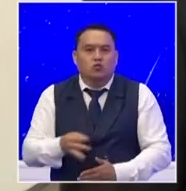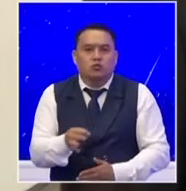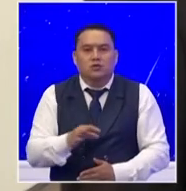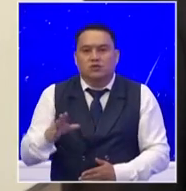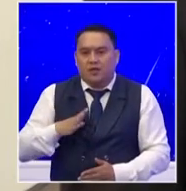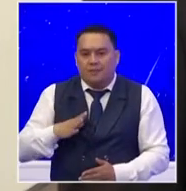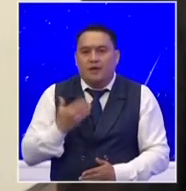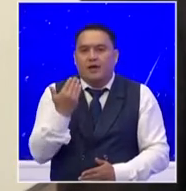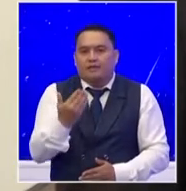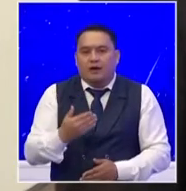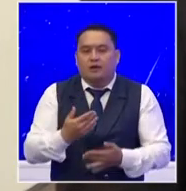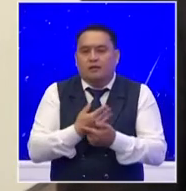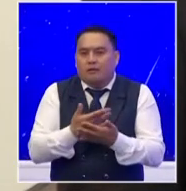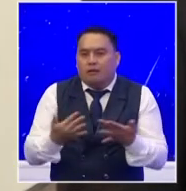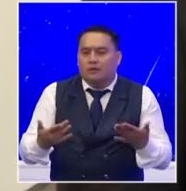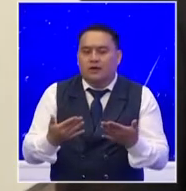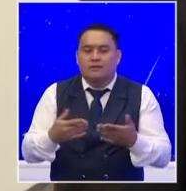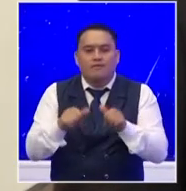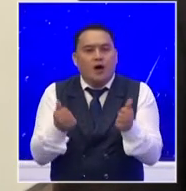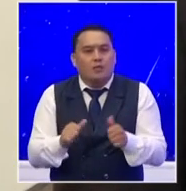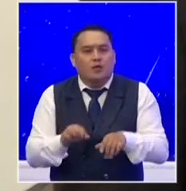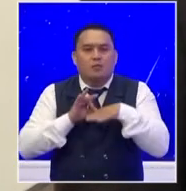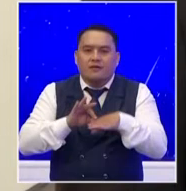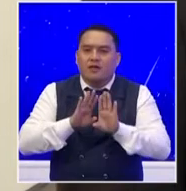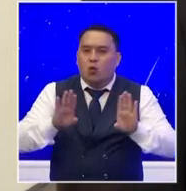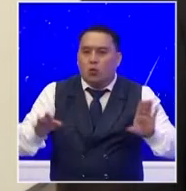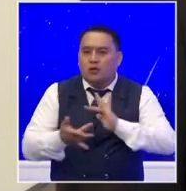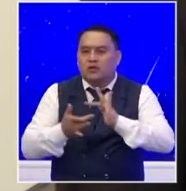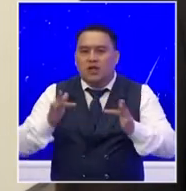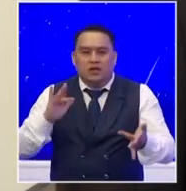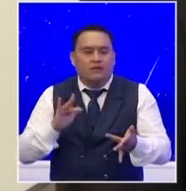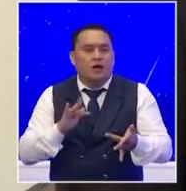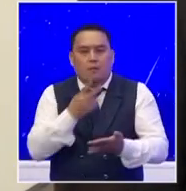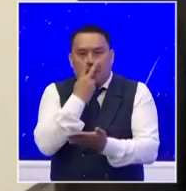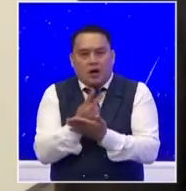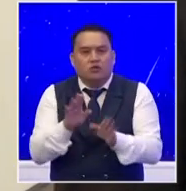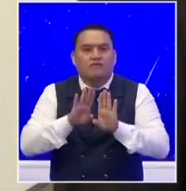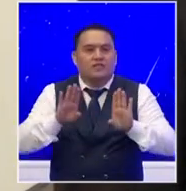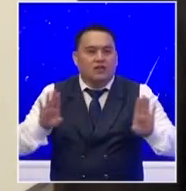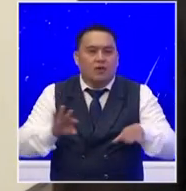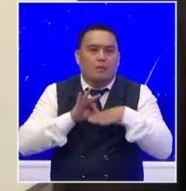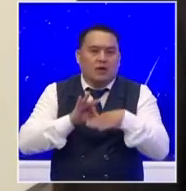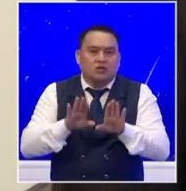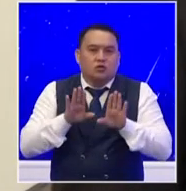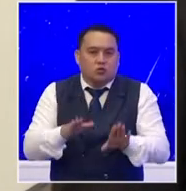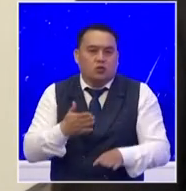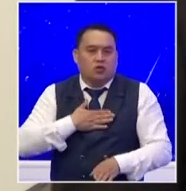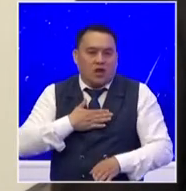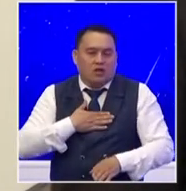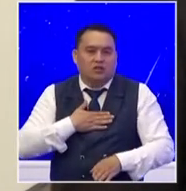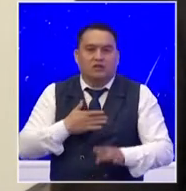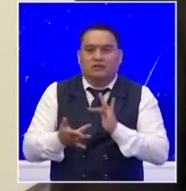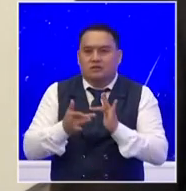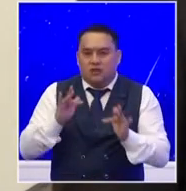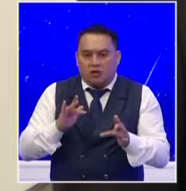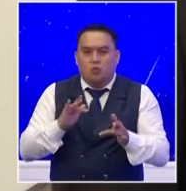области. Картины разноплановые. Формат проведения выставки онлайн. К слову, трансляция выставки будет проводиться не только на нашем персональном